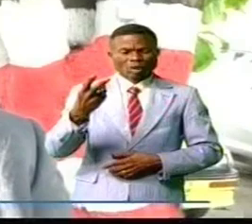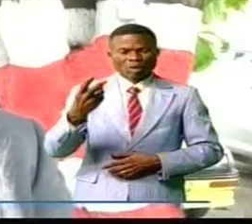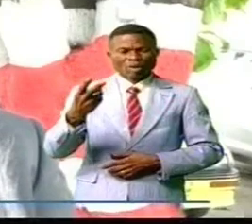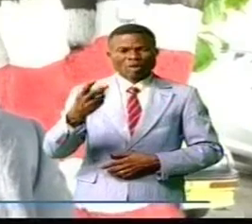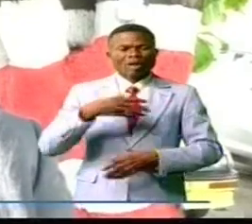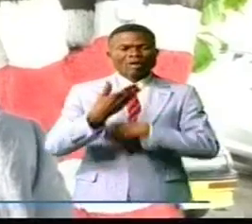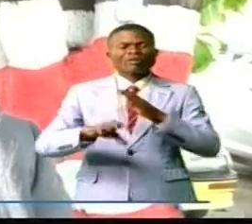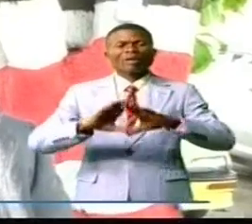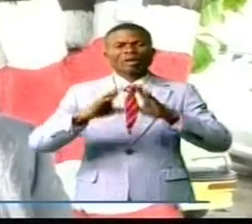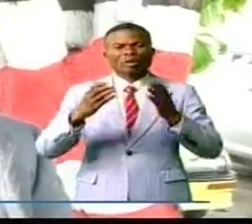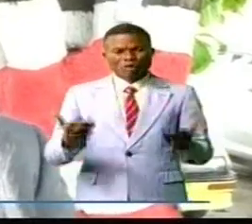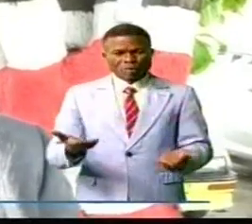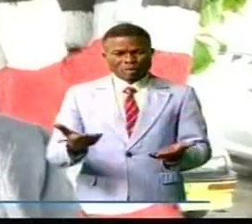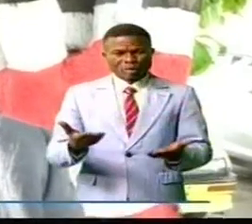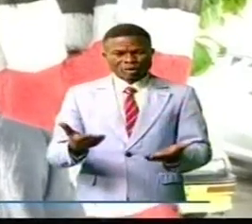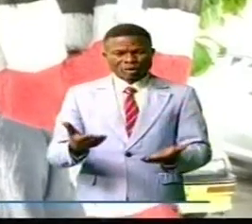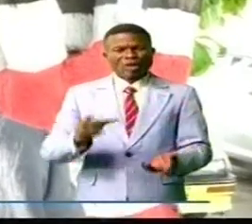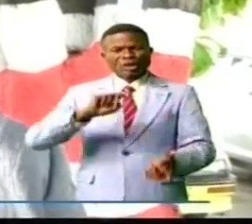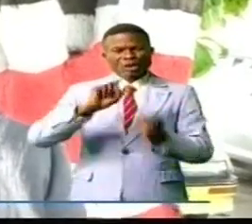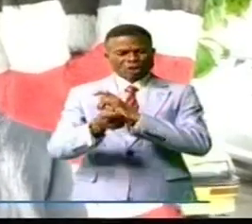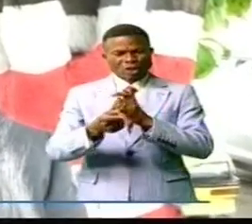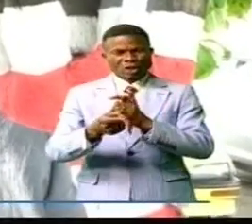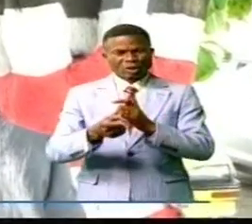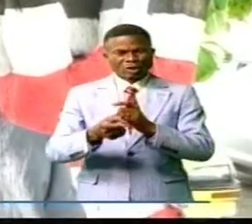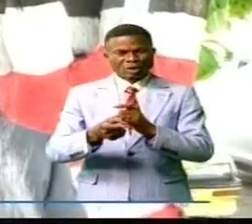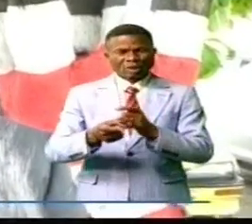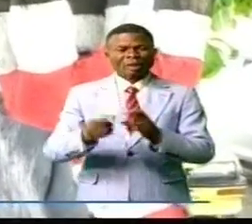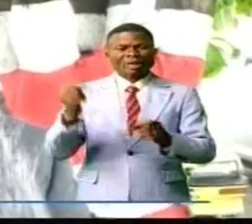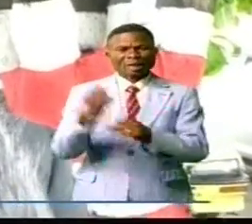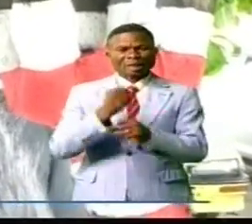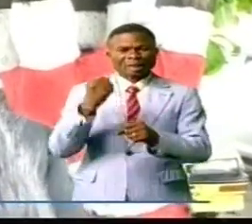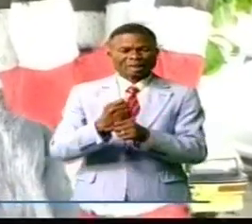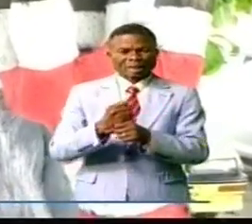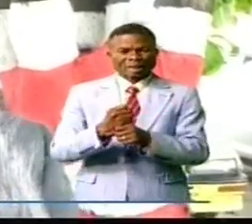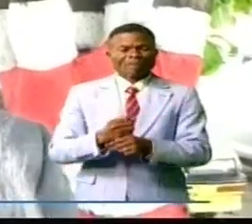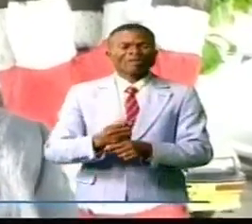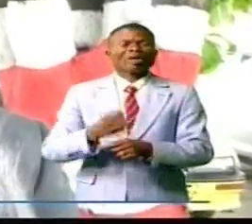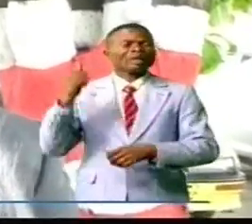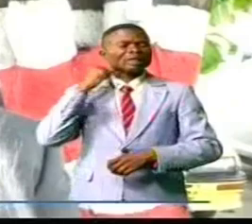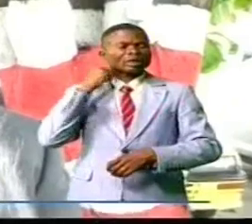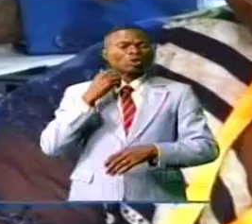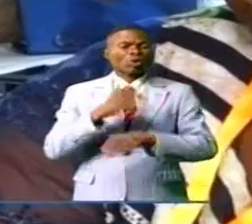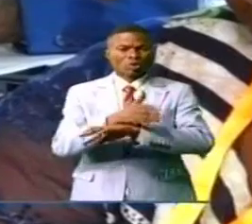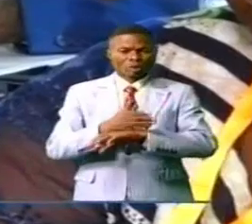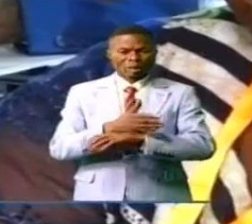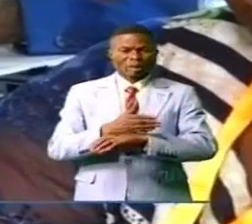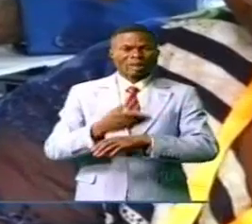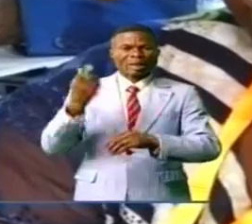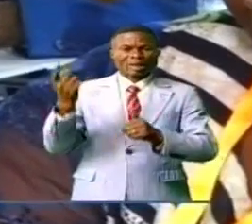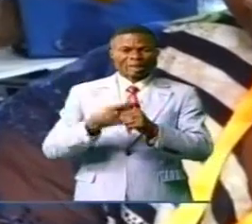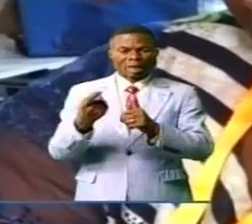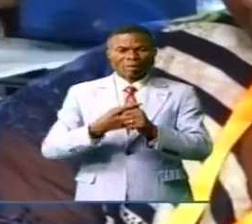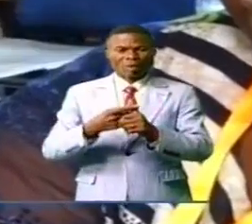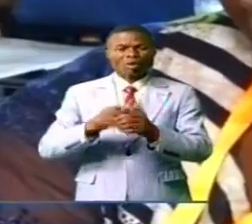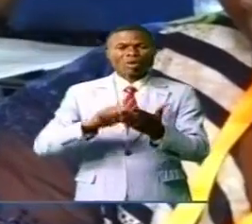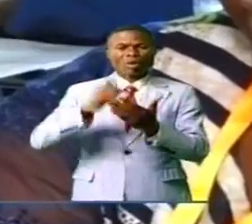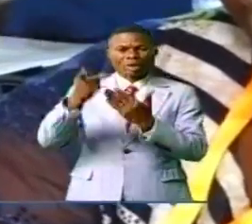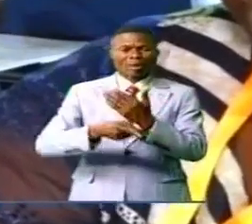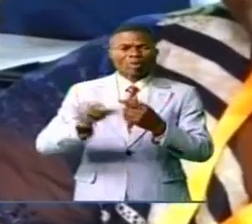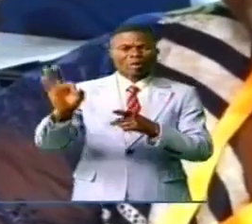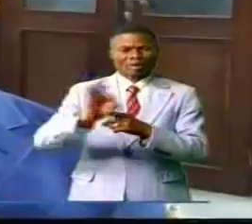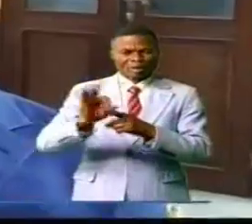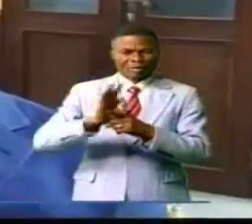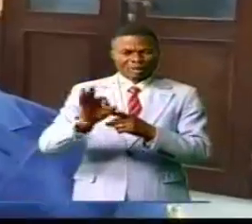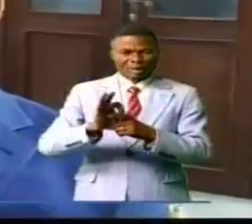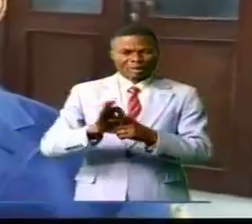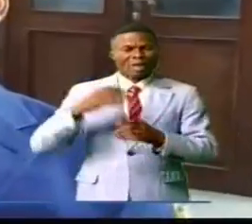comment redynamiser la profession vétérinaire sur le plan de formation, de